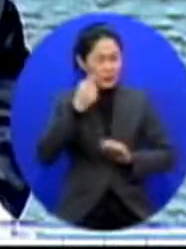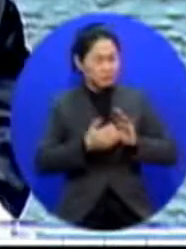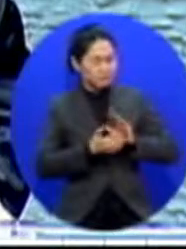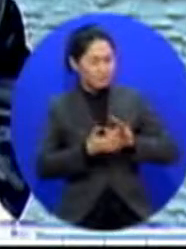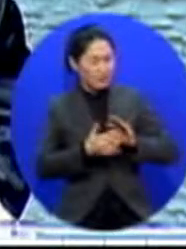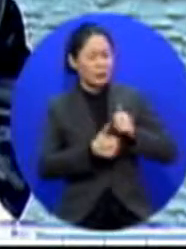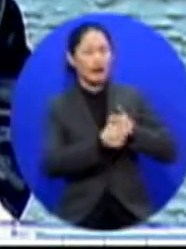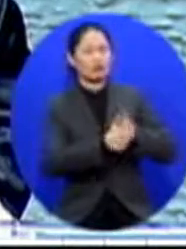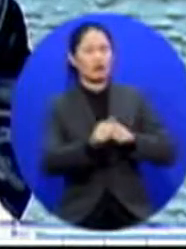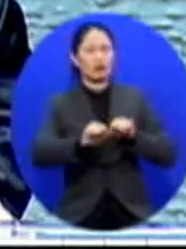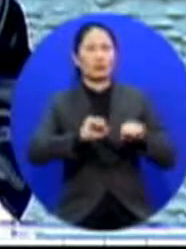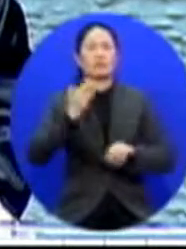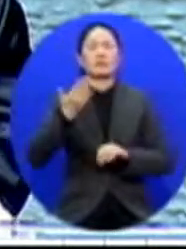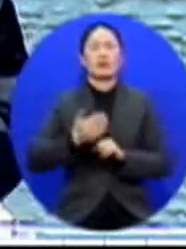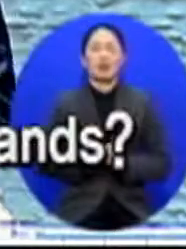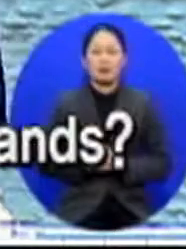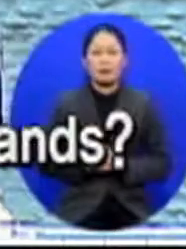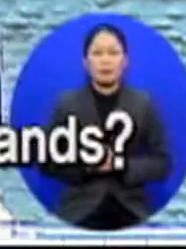합니다